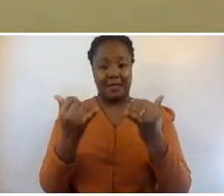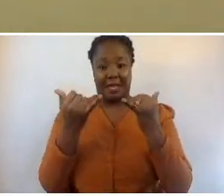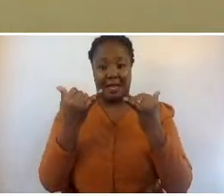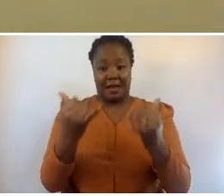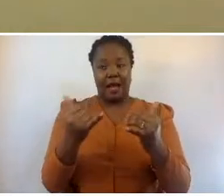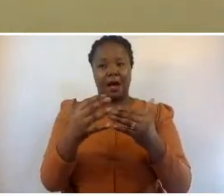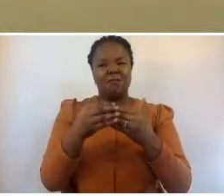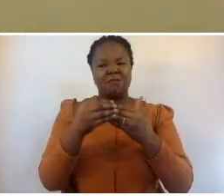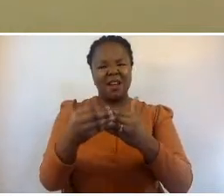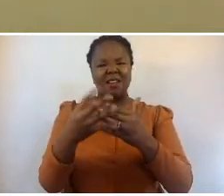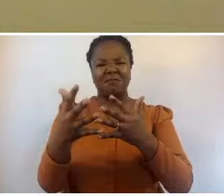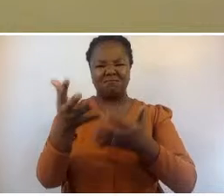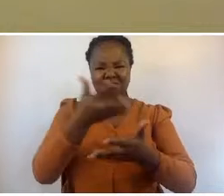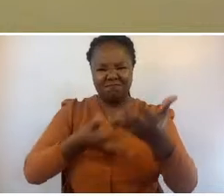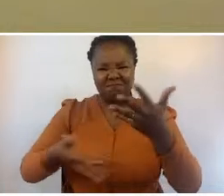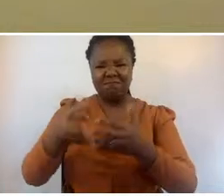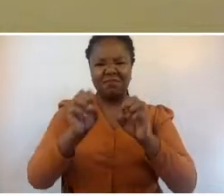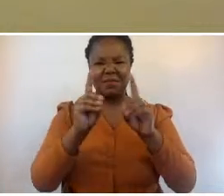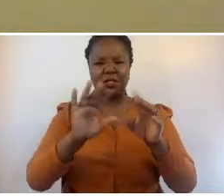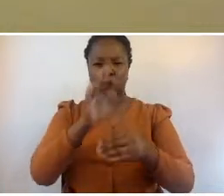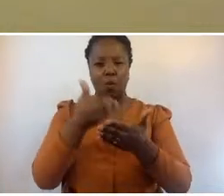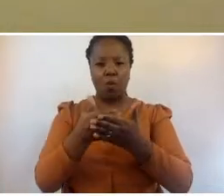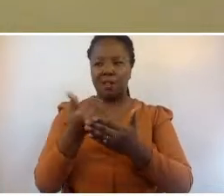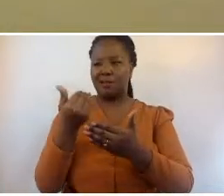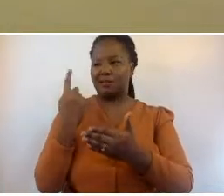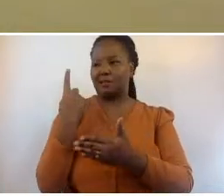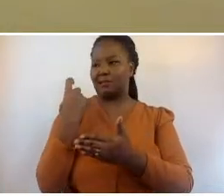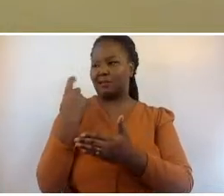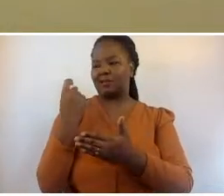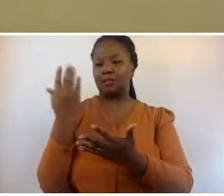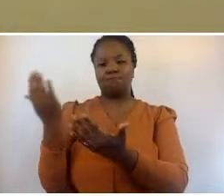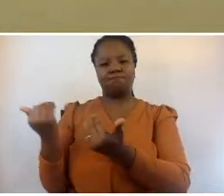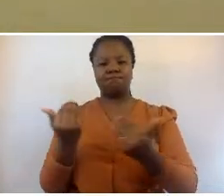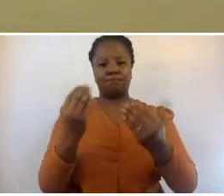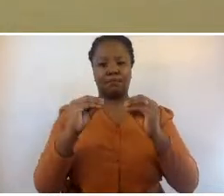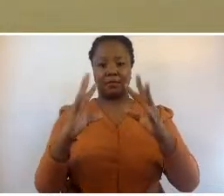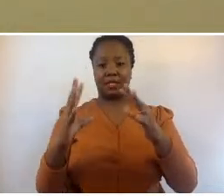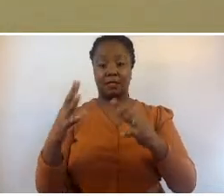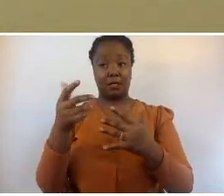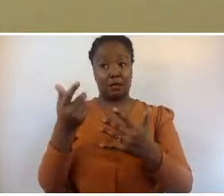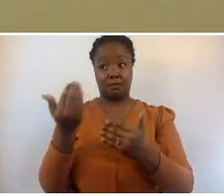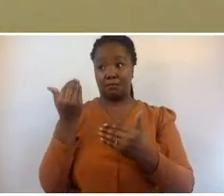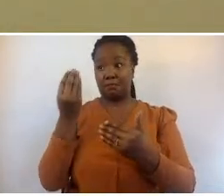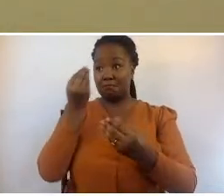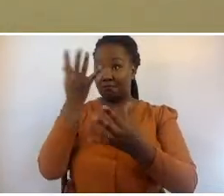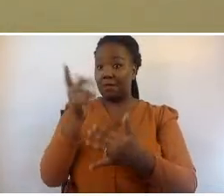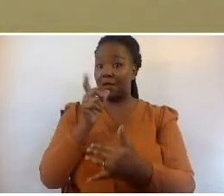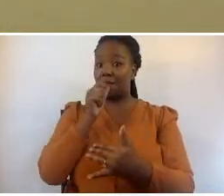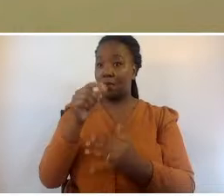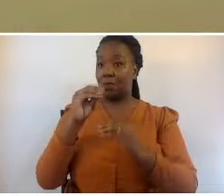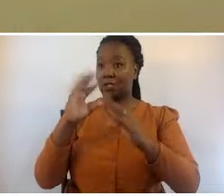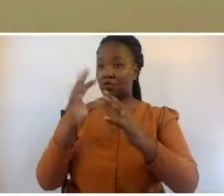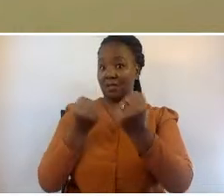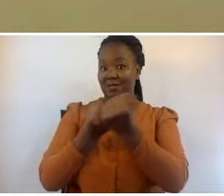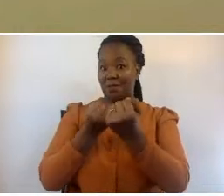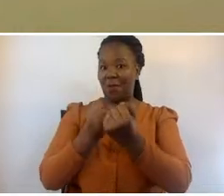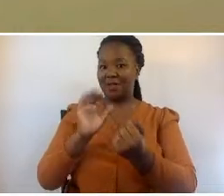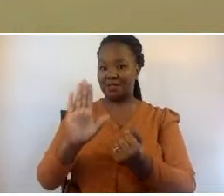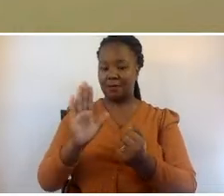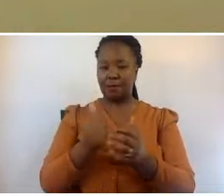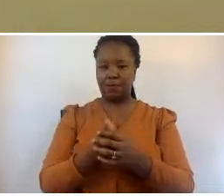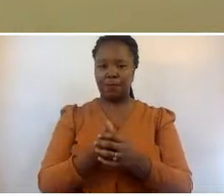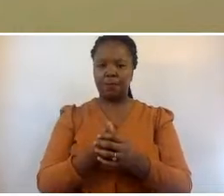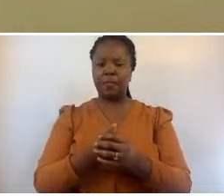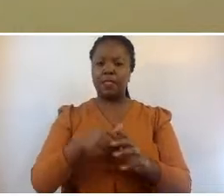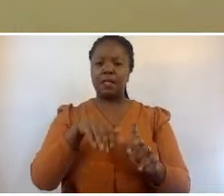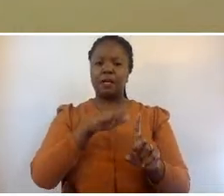de vue des enseignants. Ce besoin de dialogue avec les enseignants est également repris dans le récent appel à l'action lancé aux enseignants qui a été publié par l'équipe